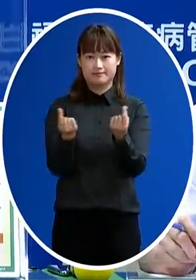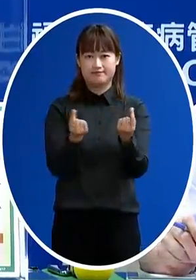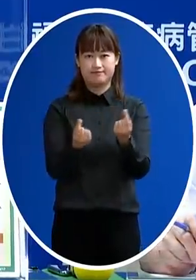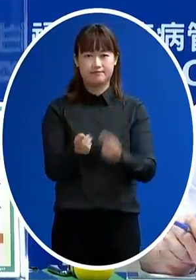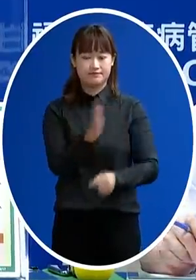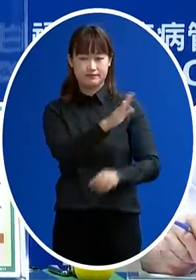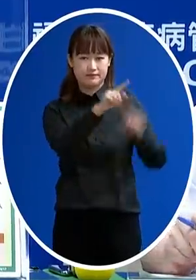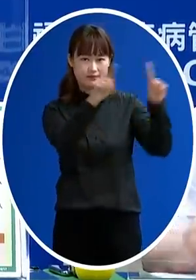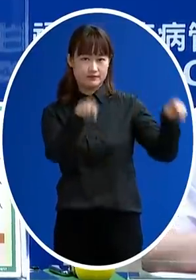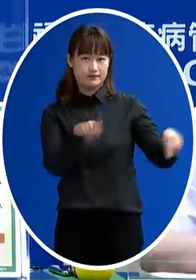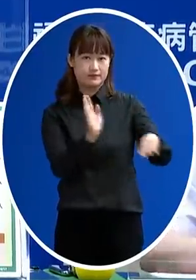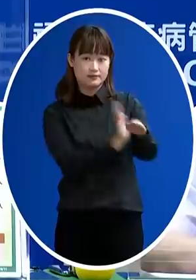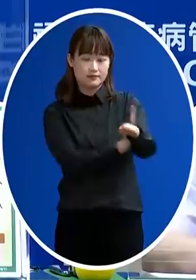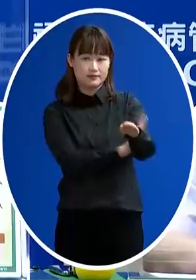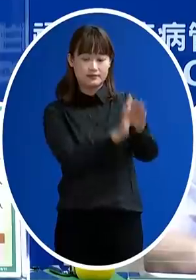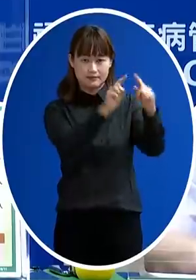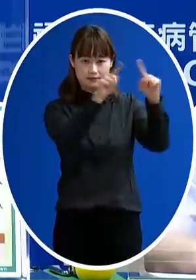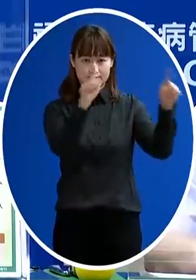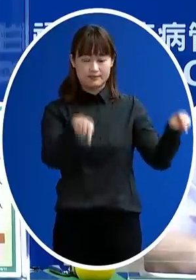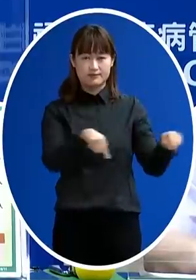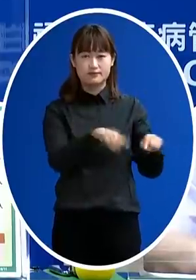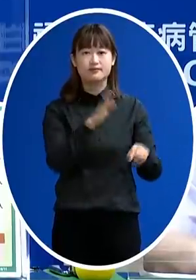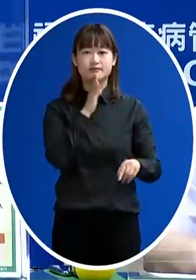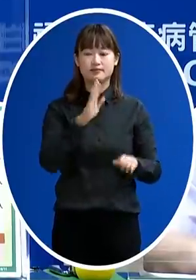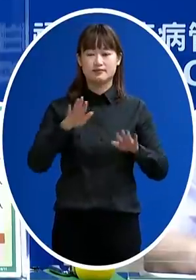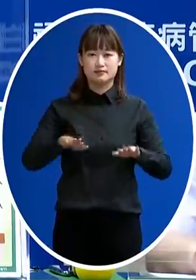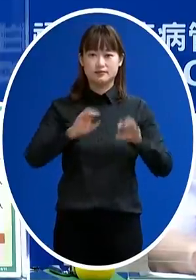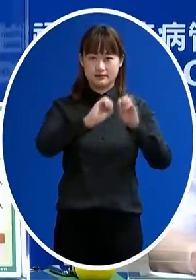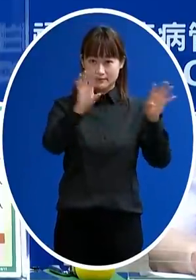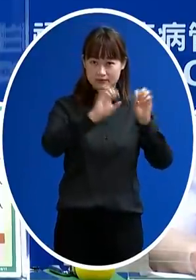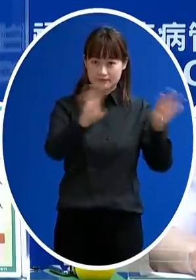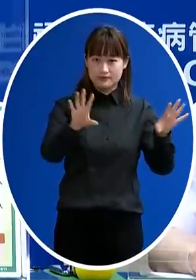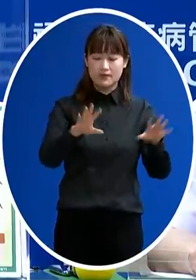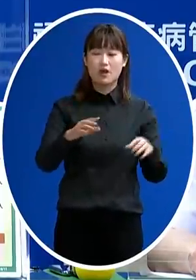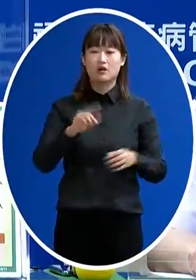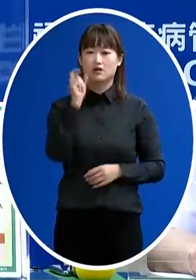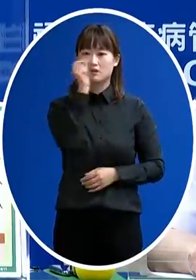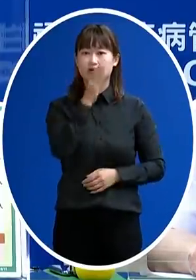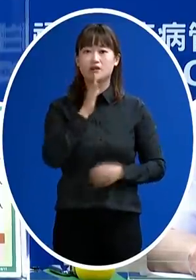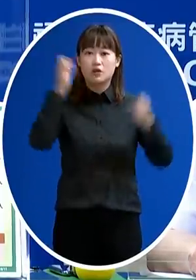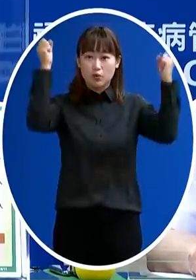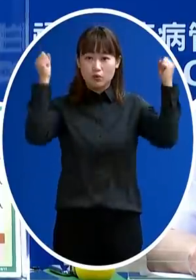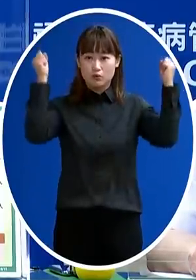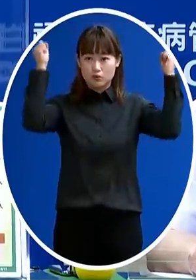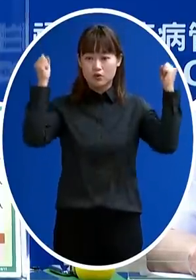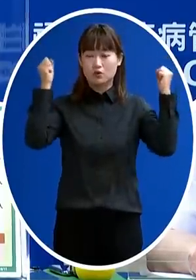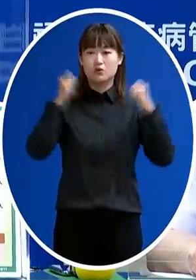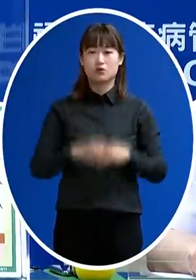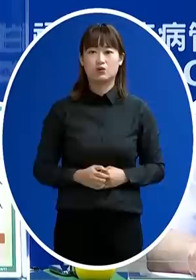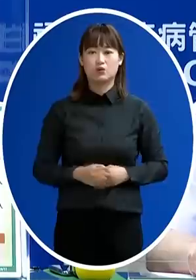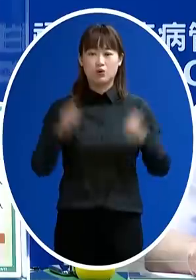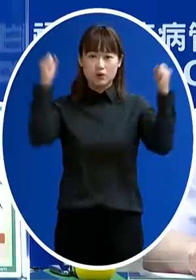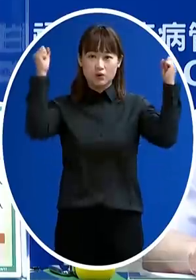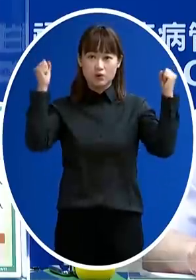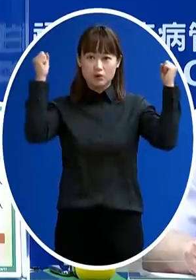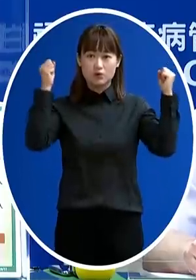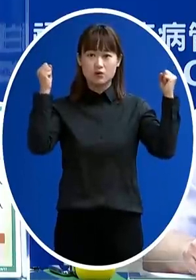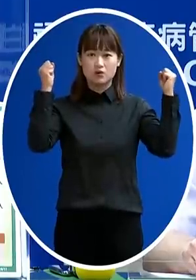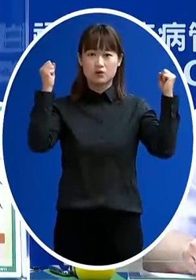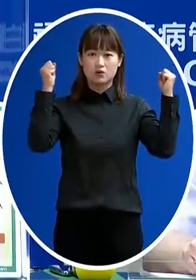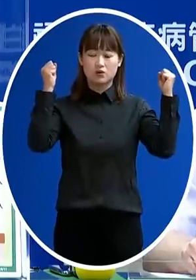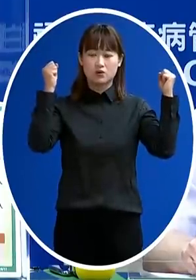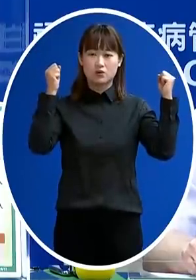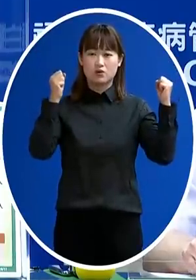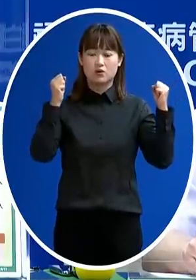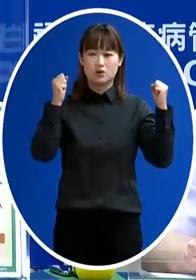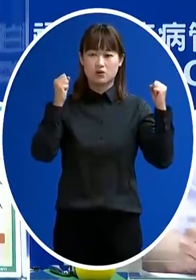是我们今天所公布这段，最主要是在运动的时候如果跟那个